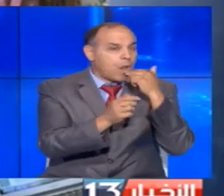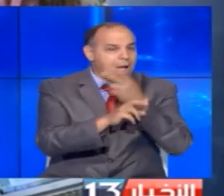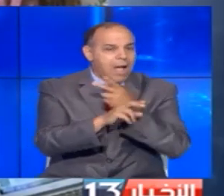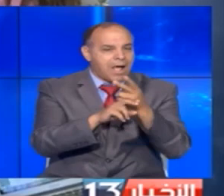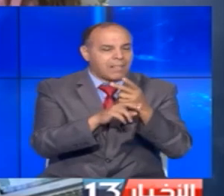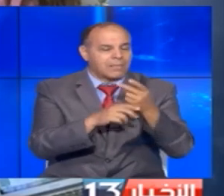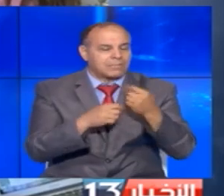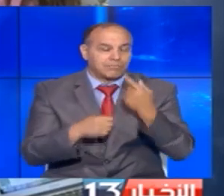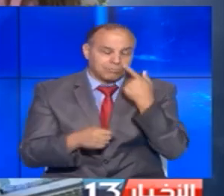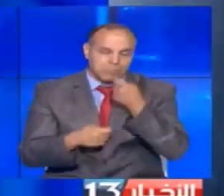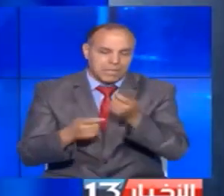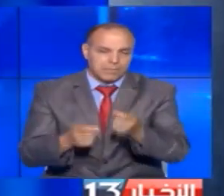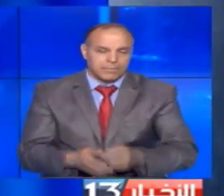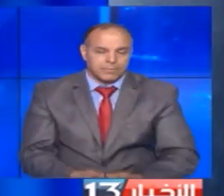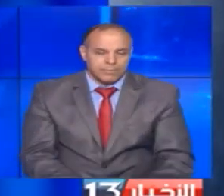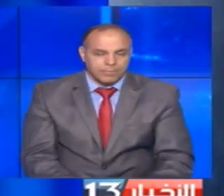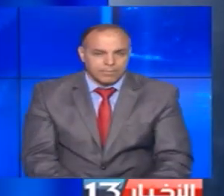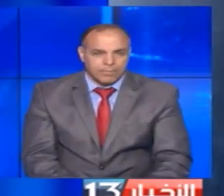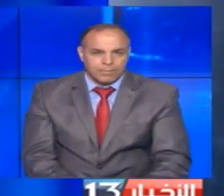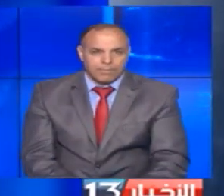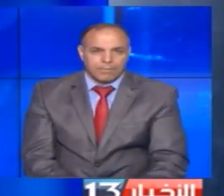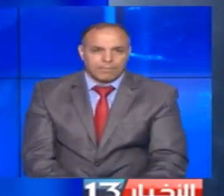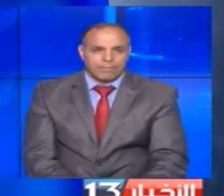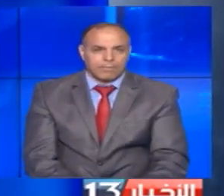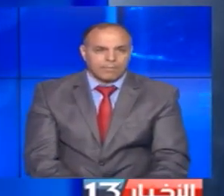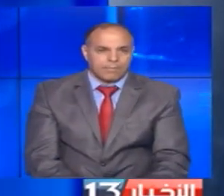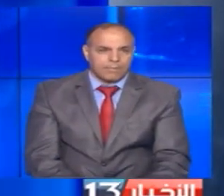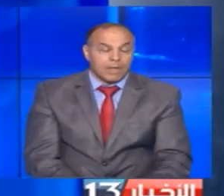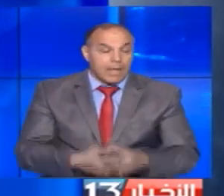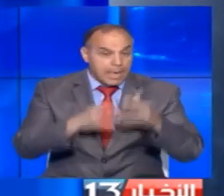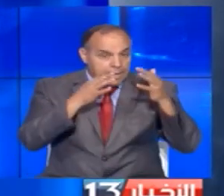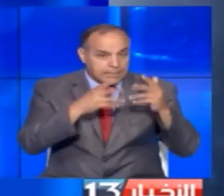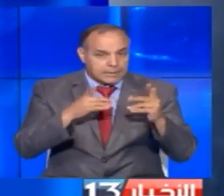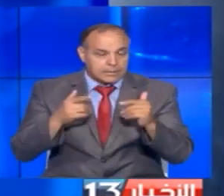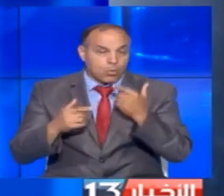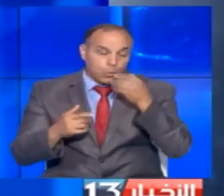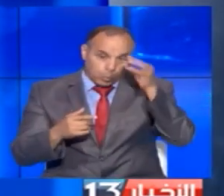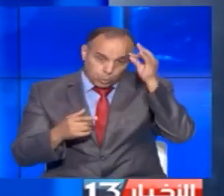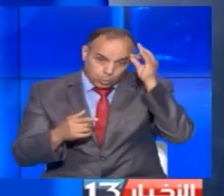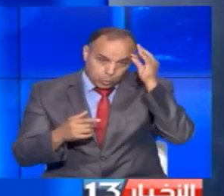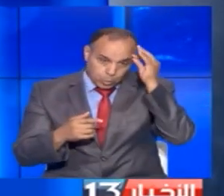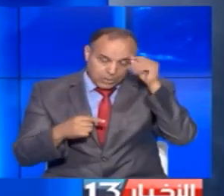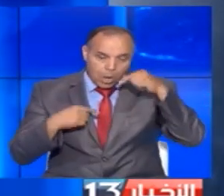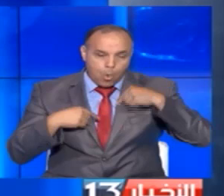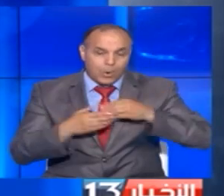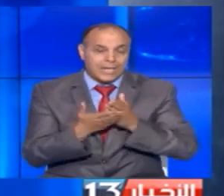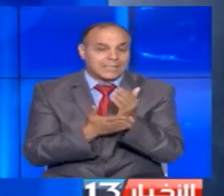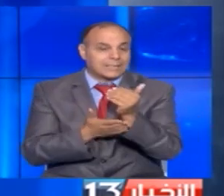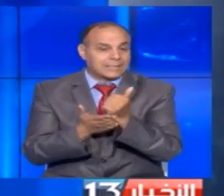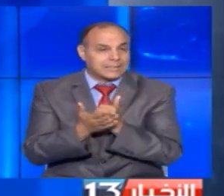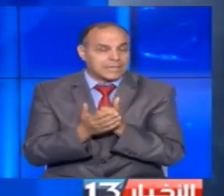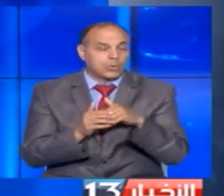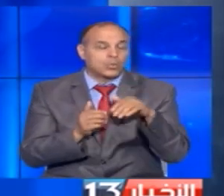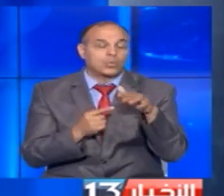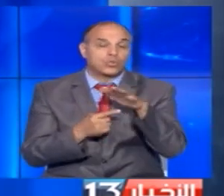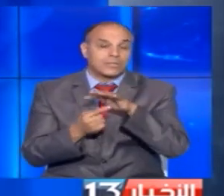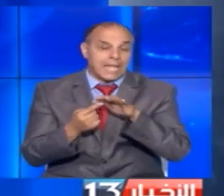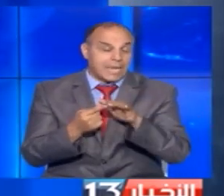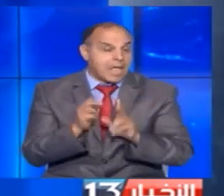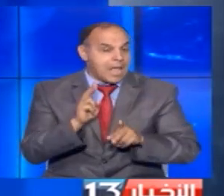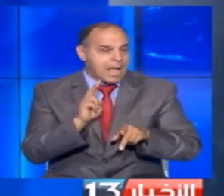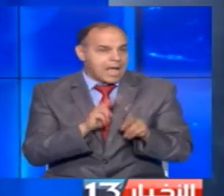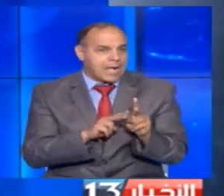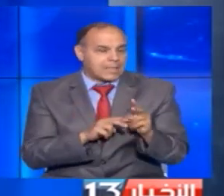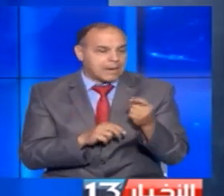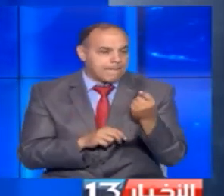الظاهره وفق احصائيات المنتدى التونسي للحقوق الاقتصاديه والاجتماعيه اكثر